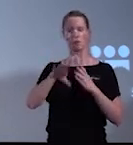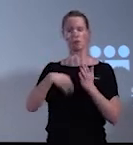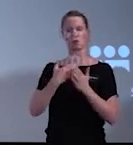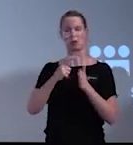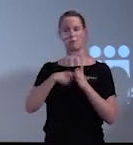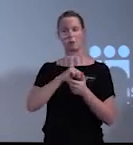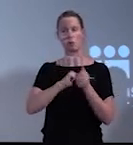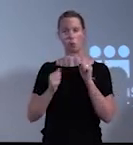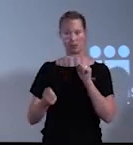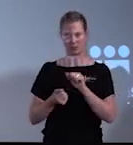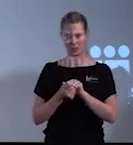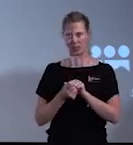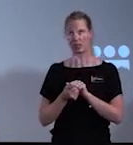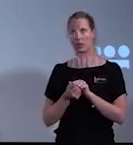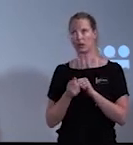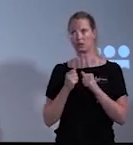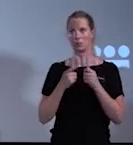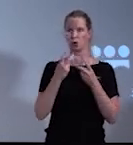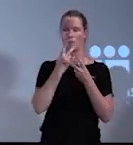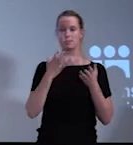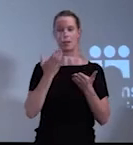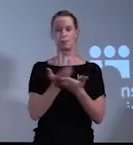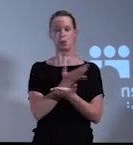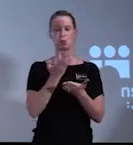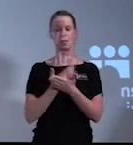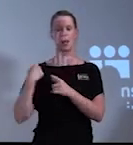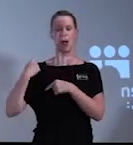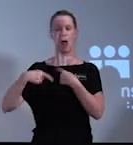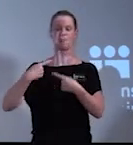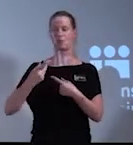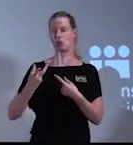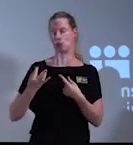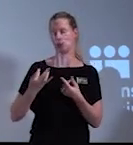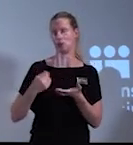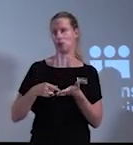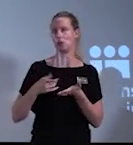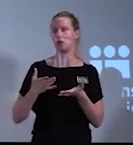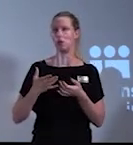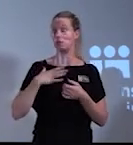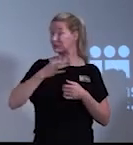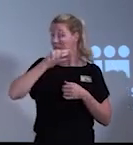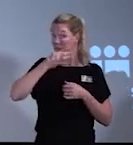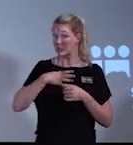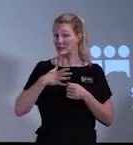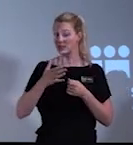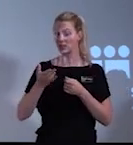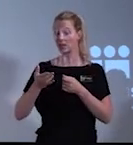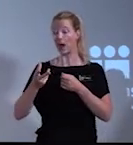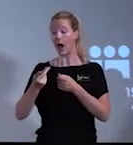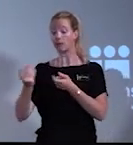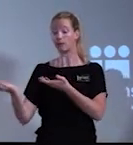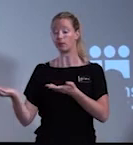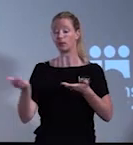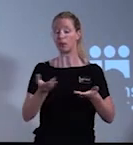en filmpolitik nu som ska skildra det nationella arvet eller hur det var. Är det inte en risk att man släpper in